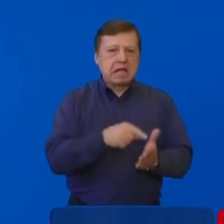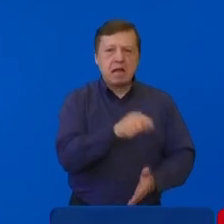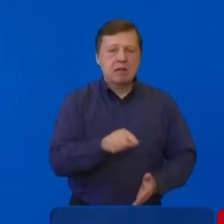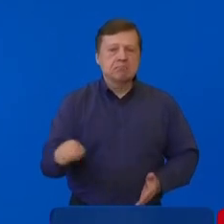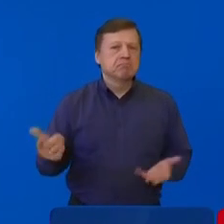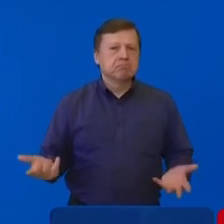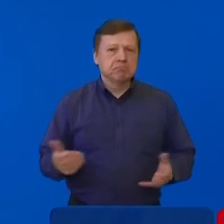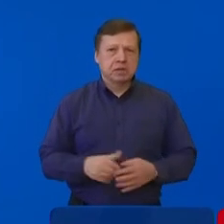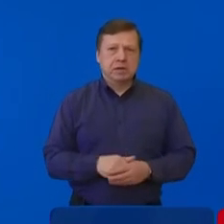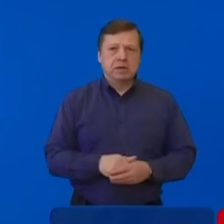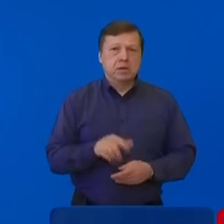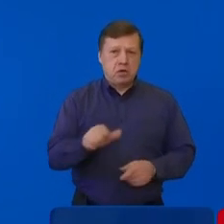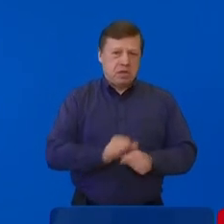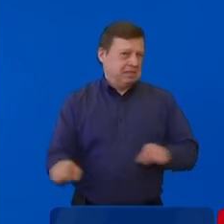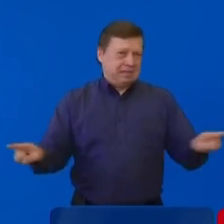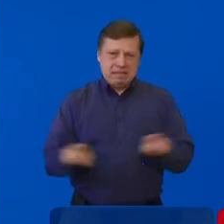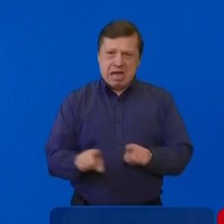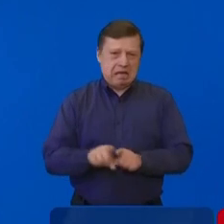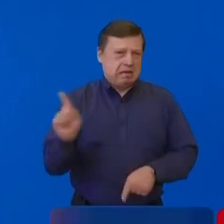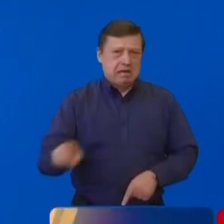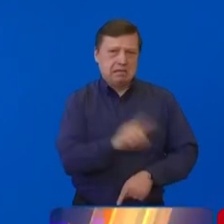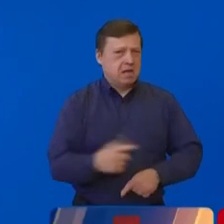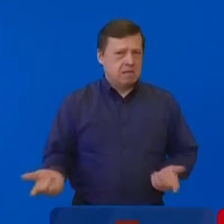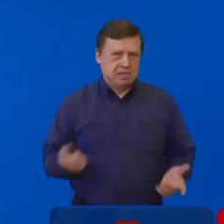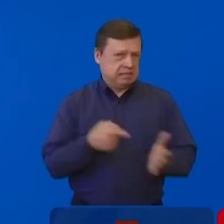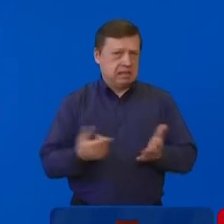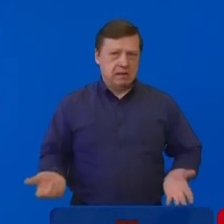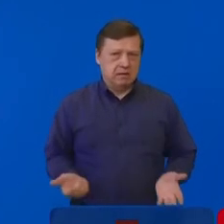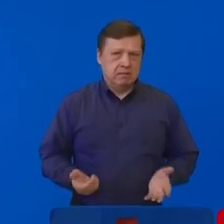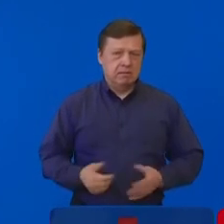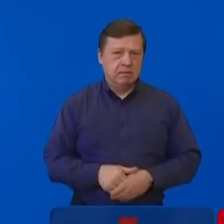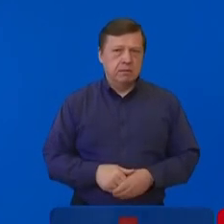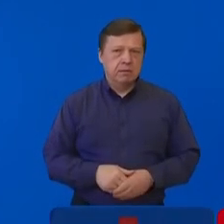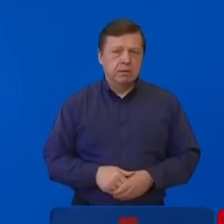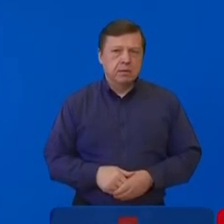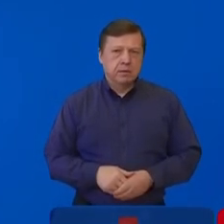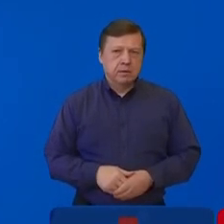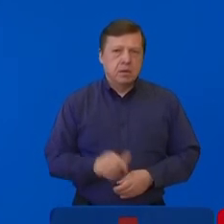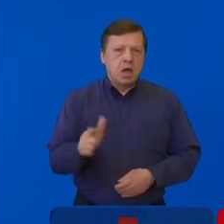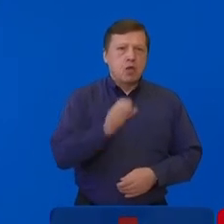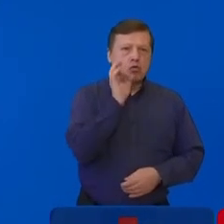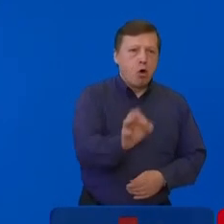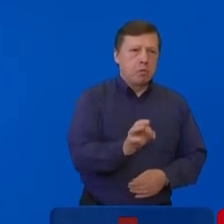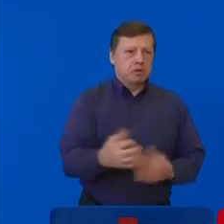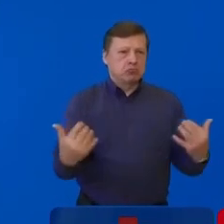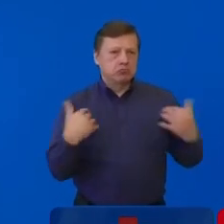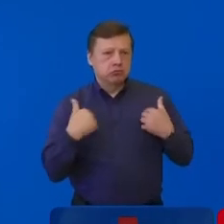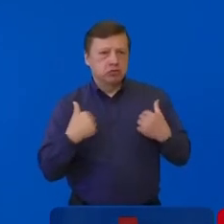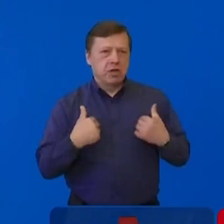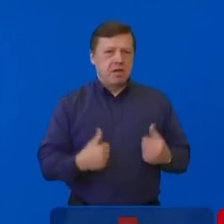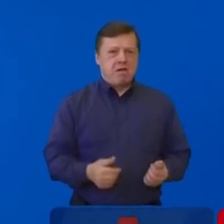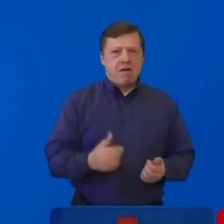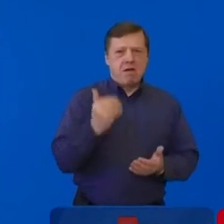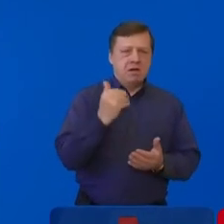to właściwie te same cele. Nie ma społeczeństwa, które jest dobrze uposażone bez